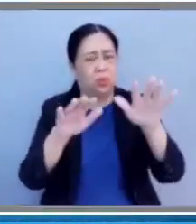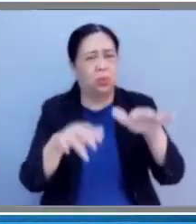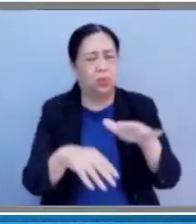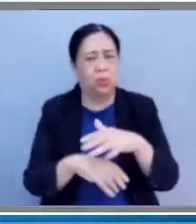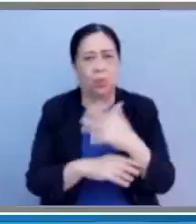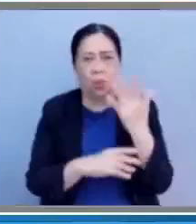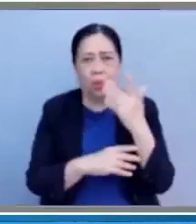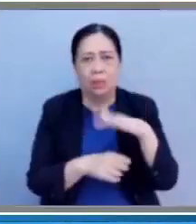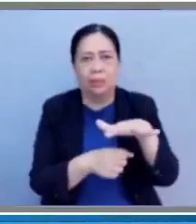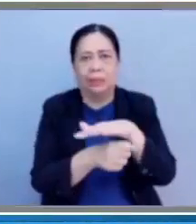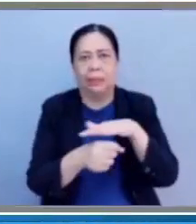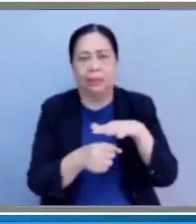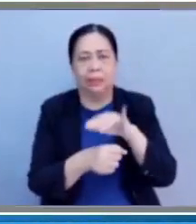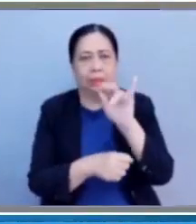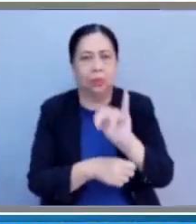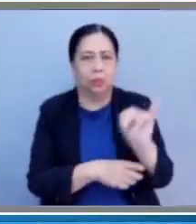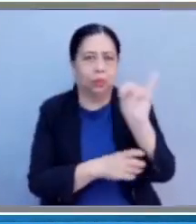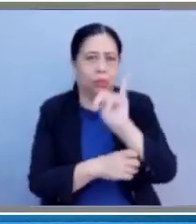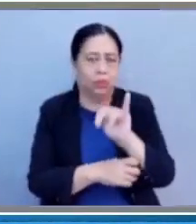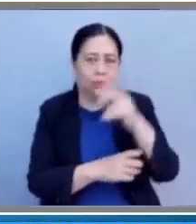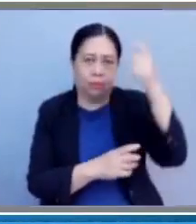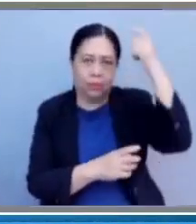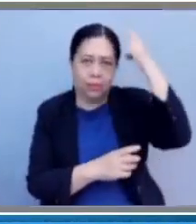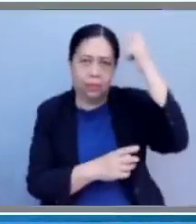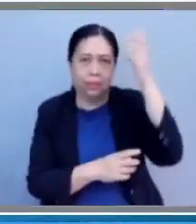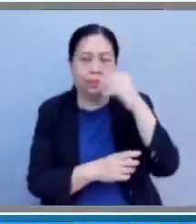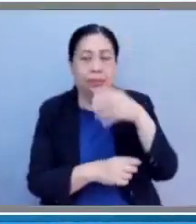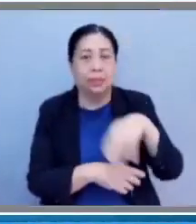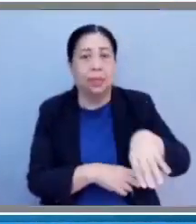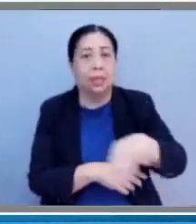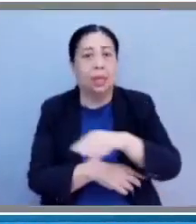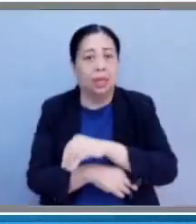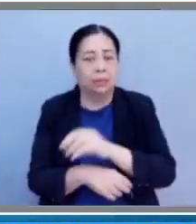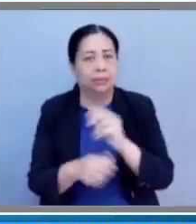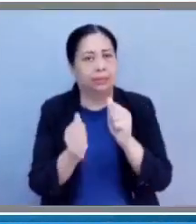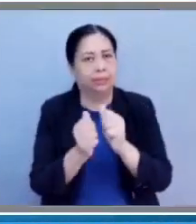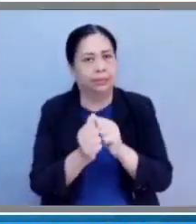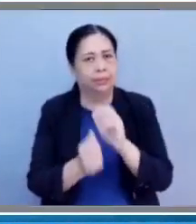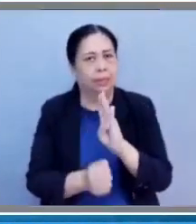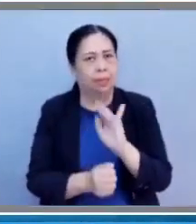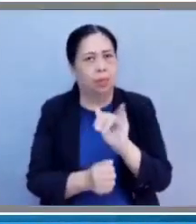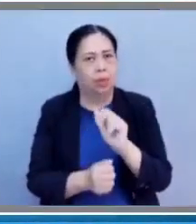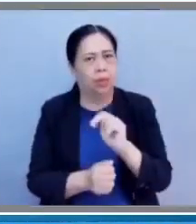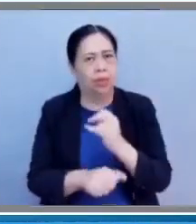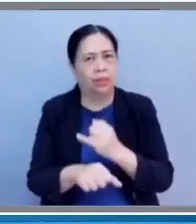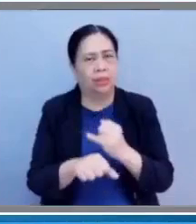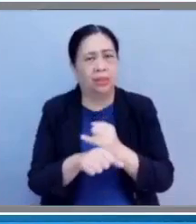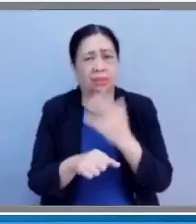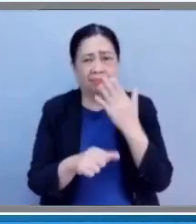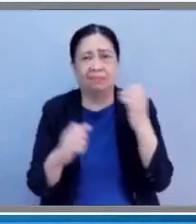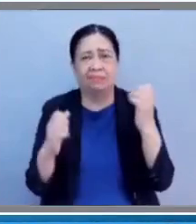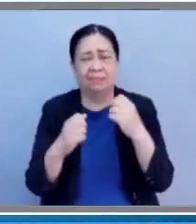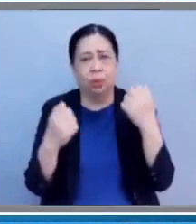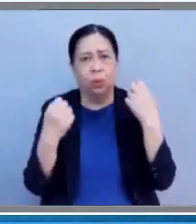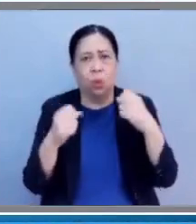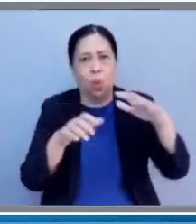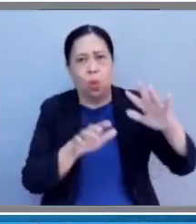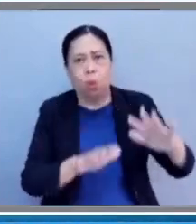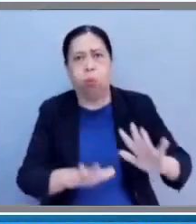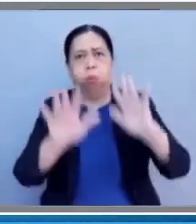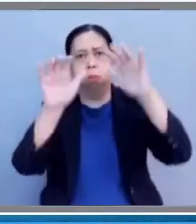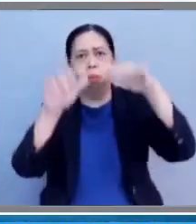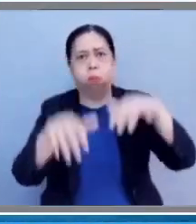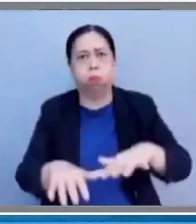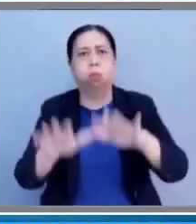sakop ng Ilocos Norte, Batanes at Cagayan, kasama ang Babuyan Islands dahil sa inaasahang matataas na alon dulot